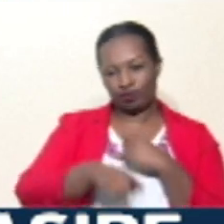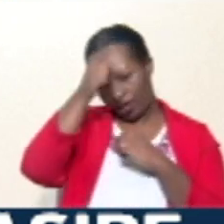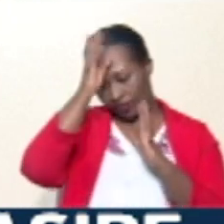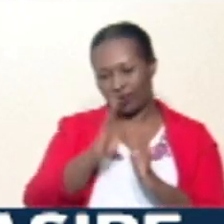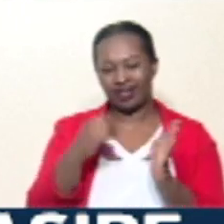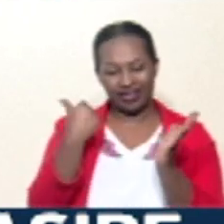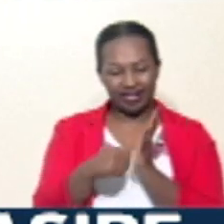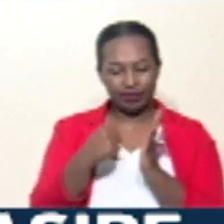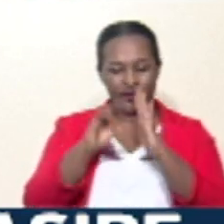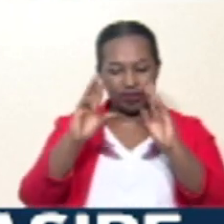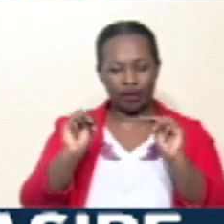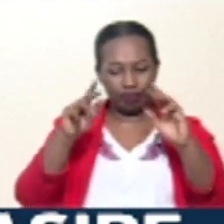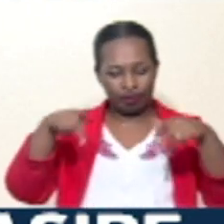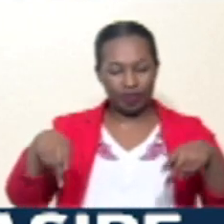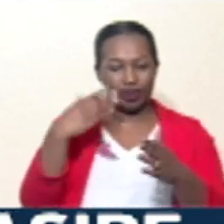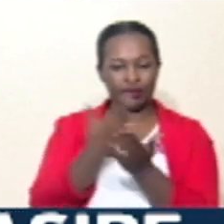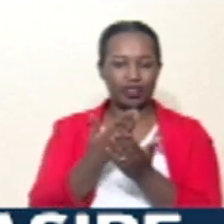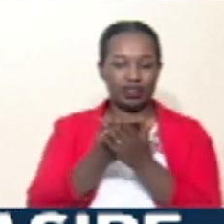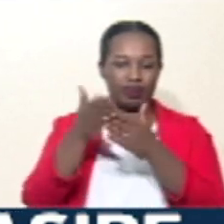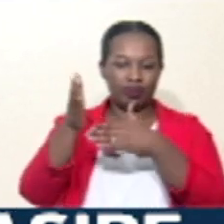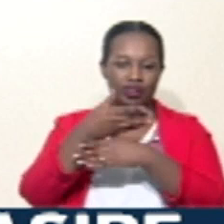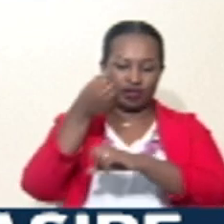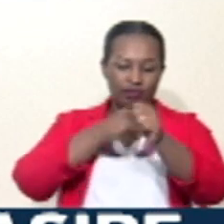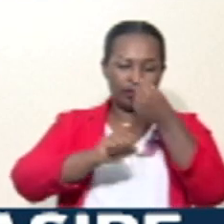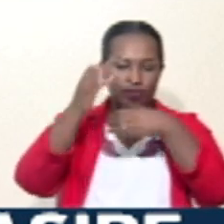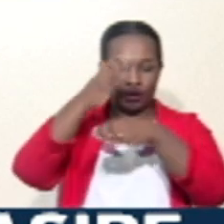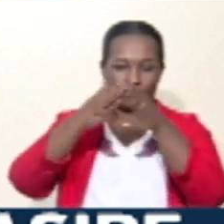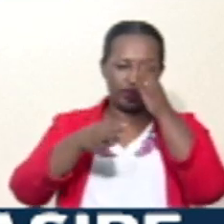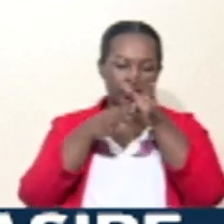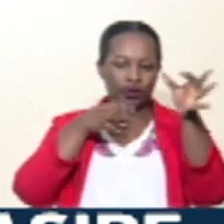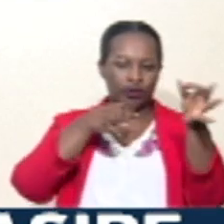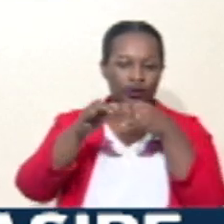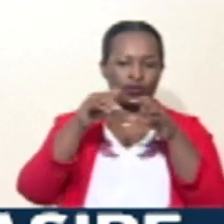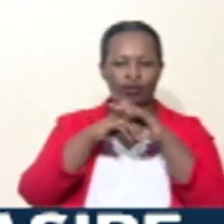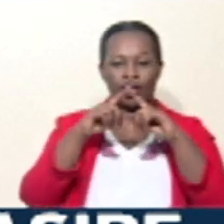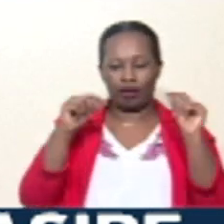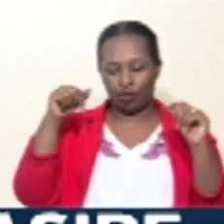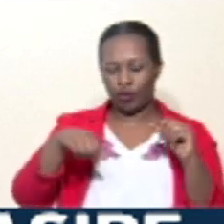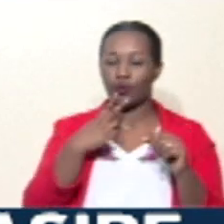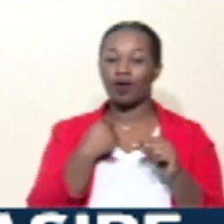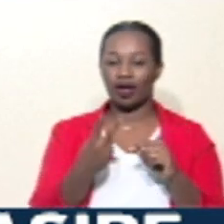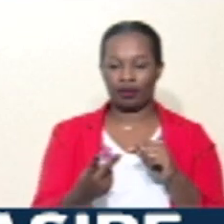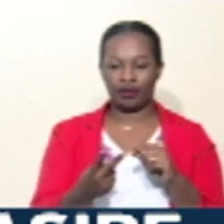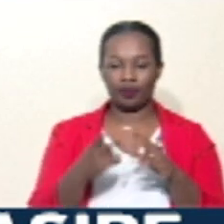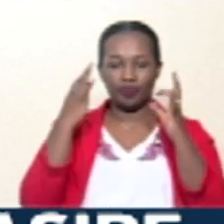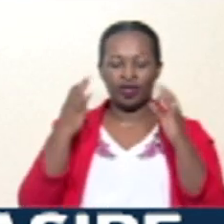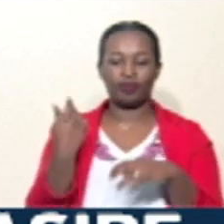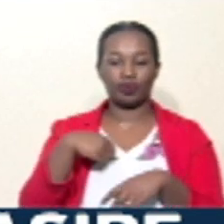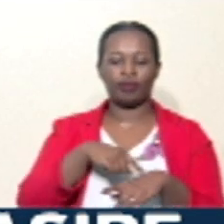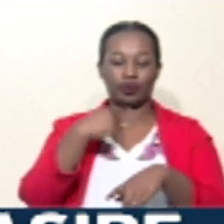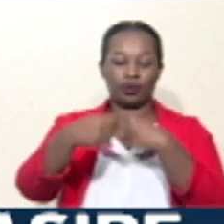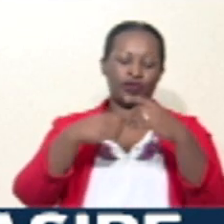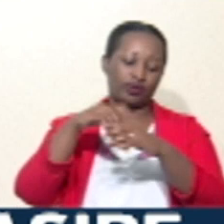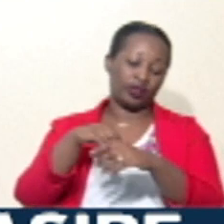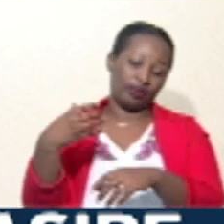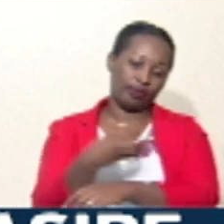bibazo abadepite basabye minisitiri w'ibikorwa remezo gutanga ibisobanuro magambo kuri wa kabiri. Ni ibintu dukomeza gushyiramo